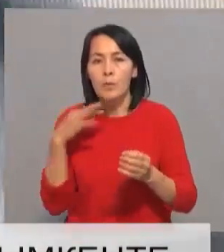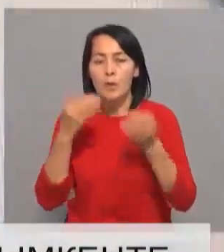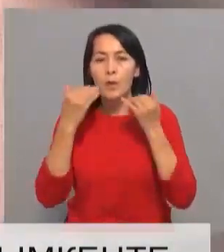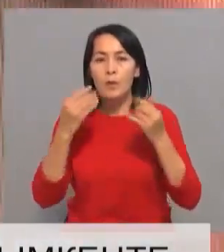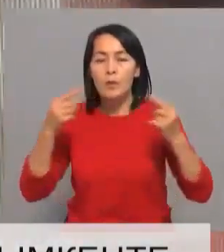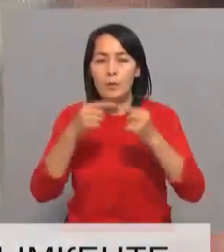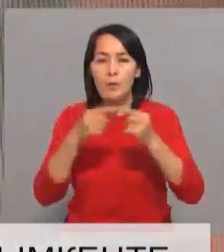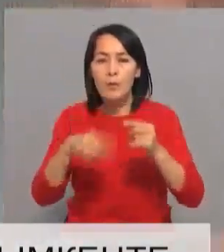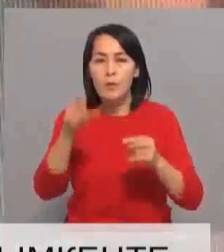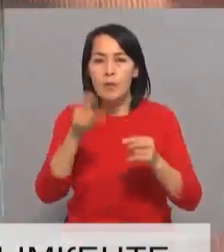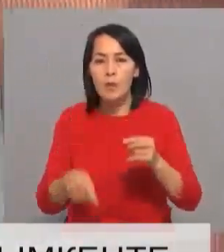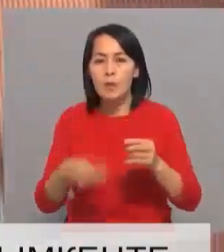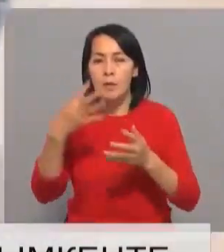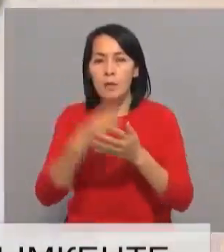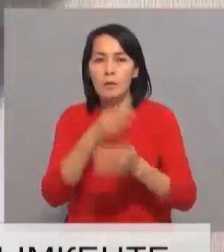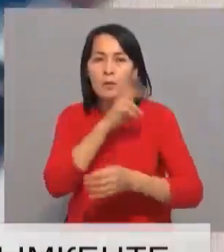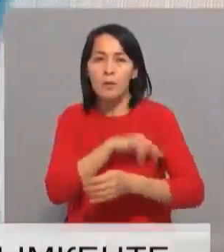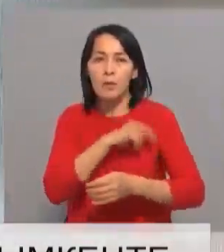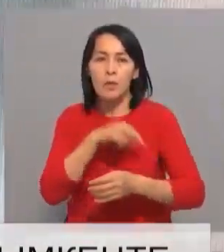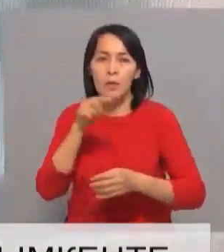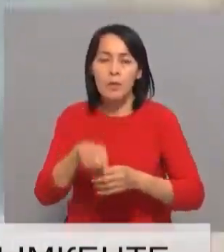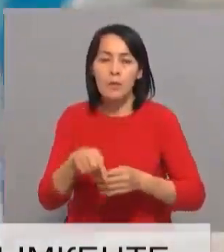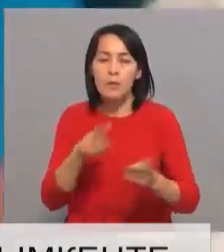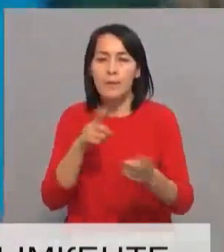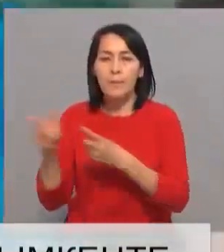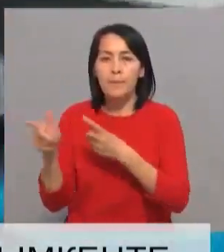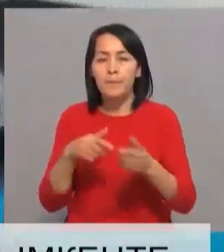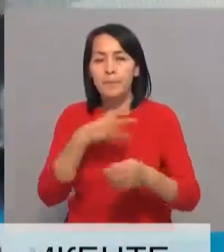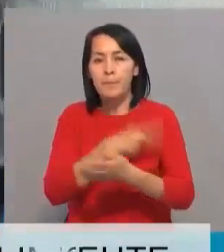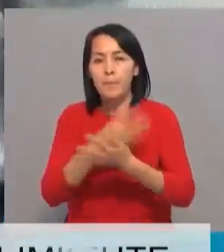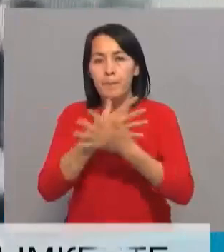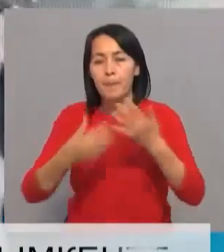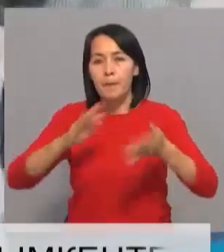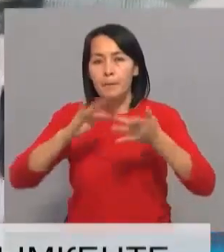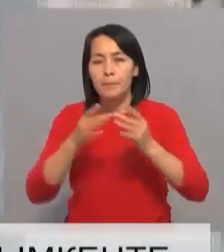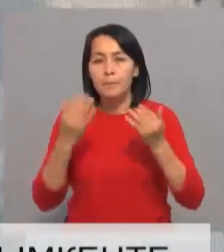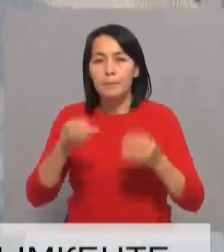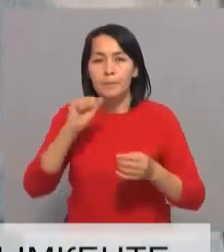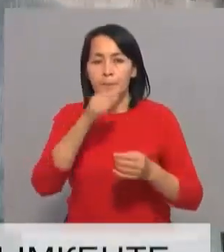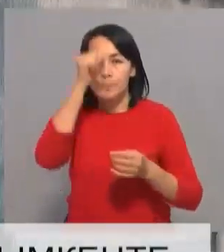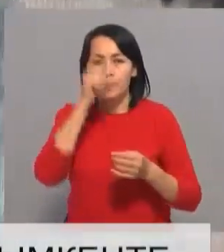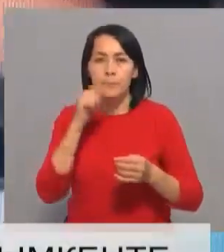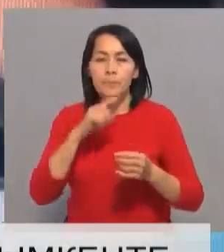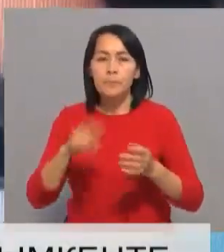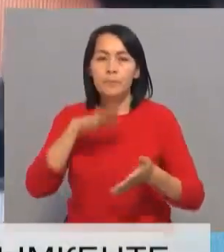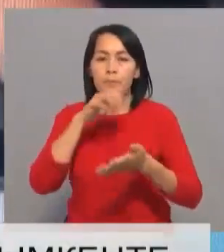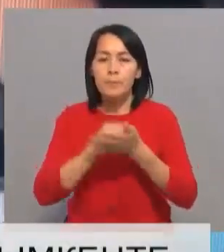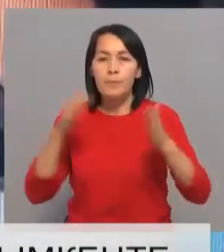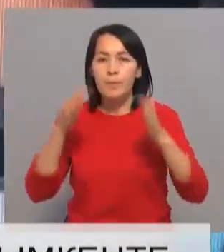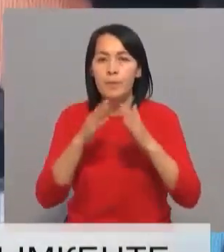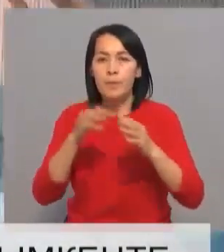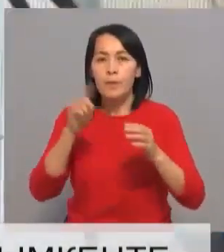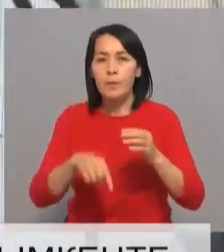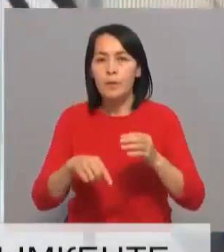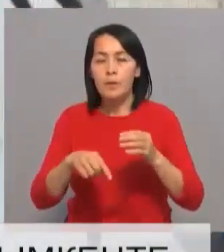размером. Установлено, что подозреваемый нашел работу фасовщика, изготовителя наркотиков в интернете в августе. Далее арендовал квартиру в одном